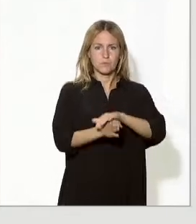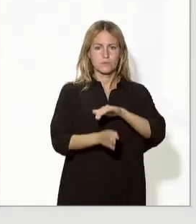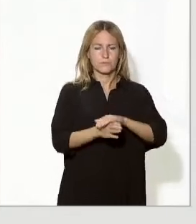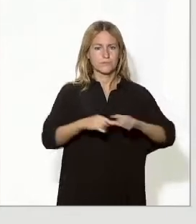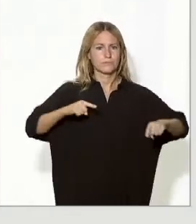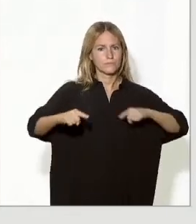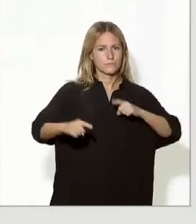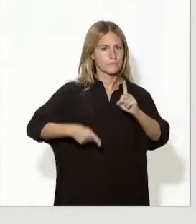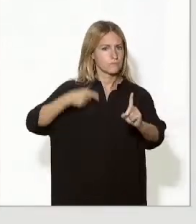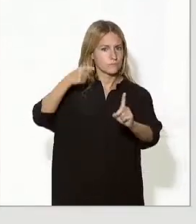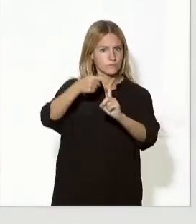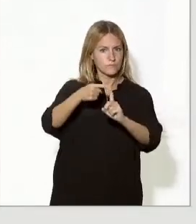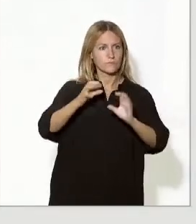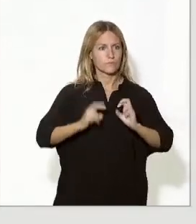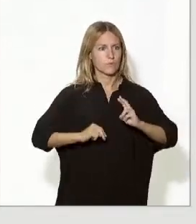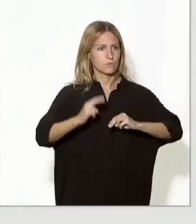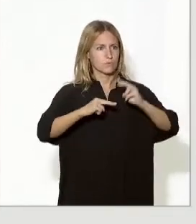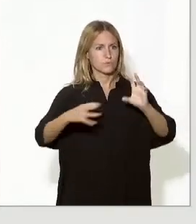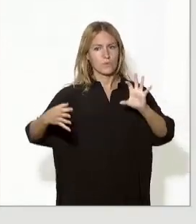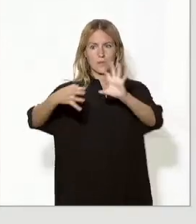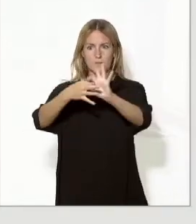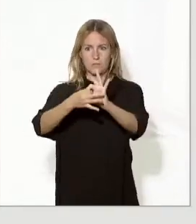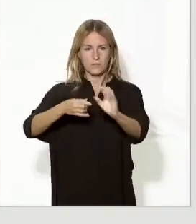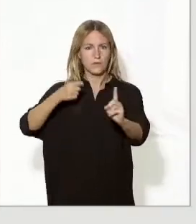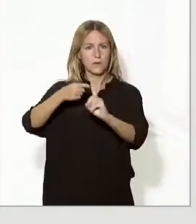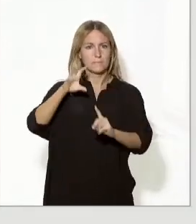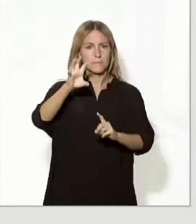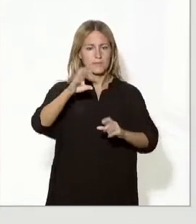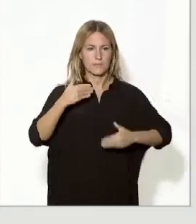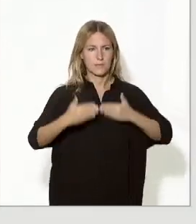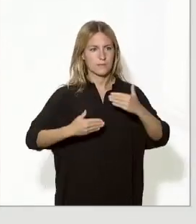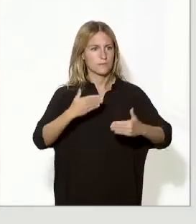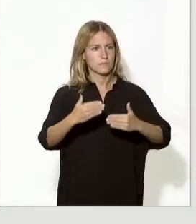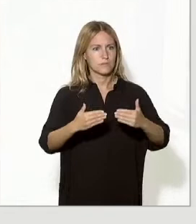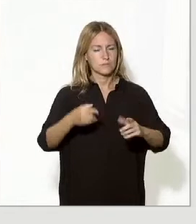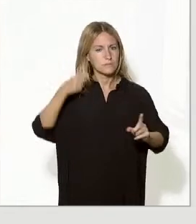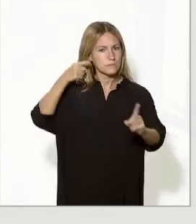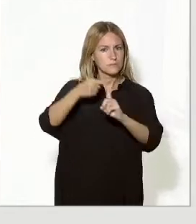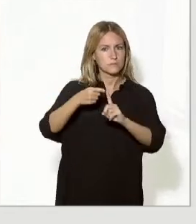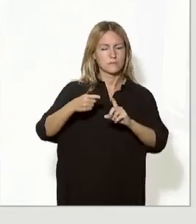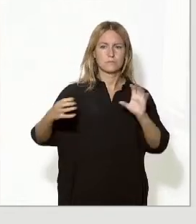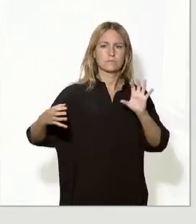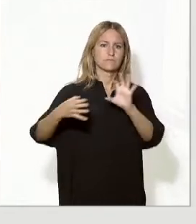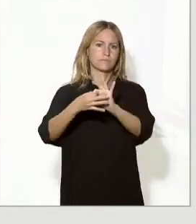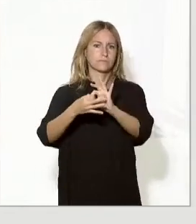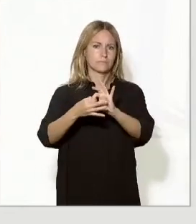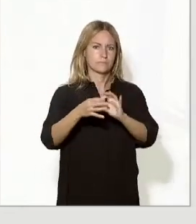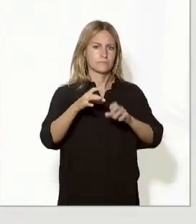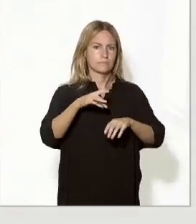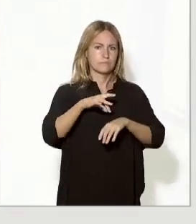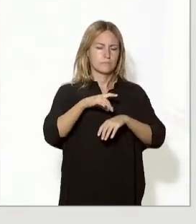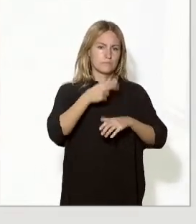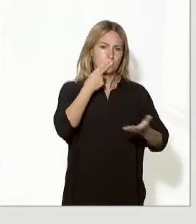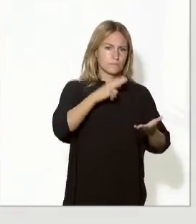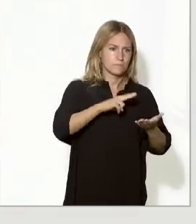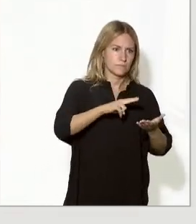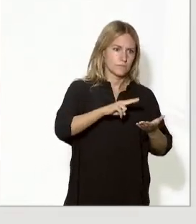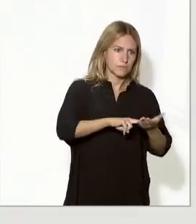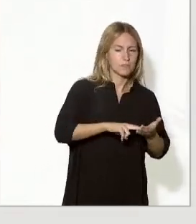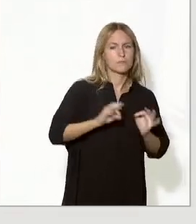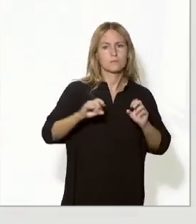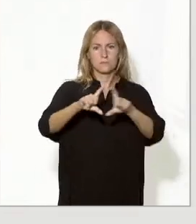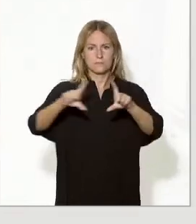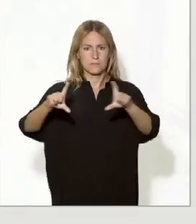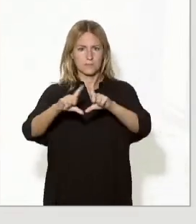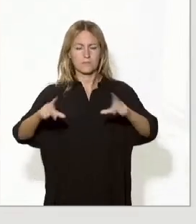governant, buscant construir aliances per fer avançar el país, buscant la complicitat dels agents socials i econòmics, de la